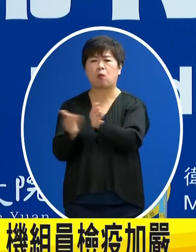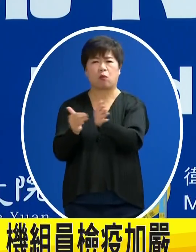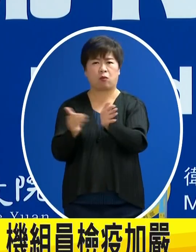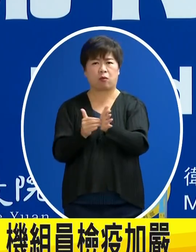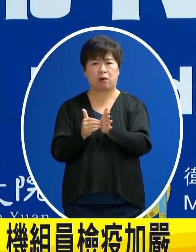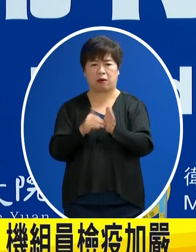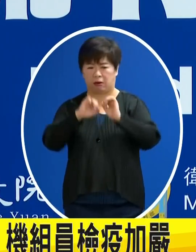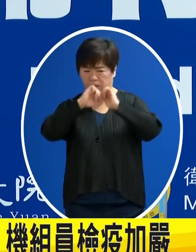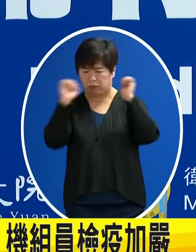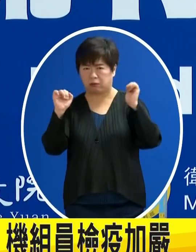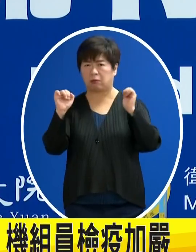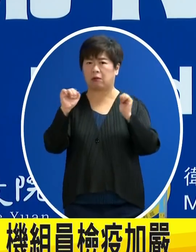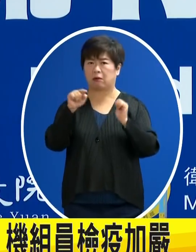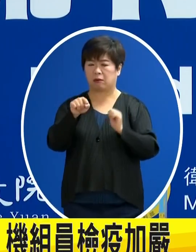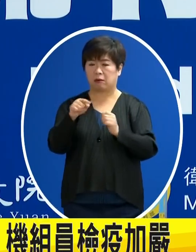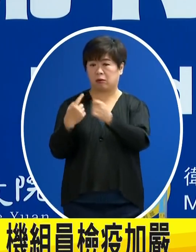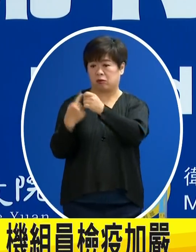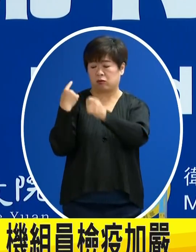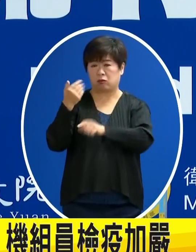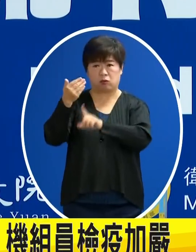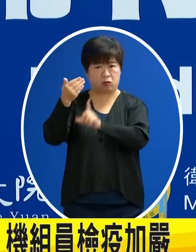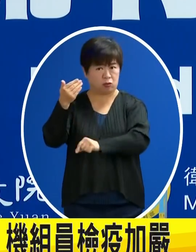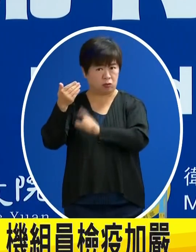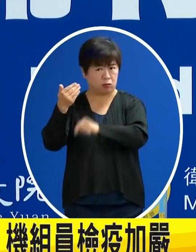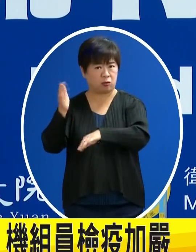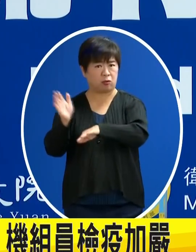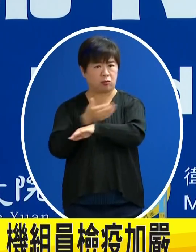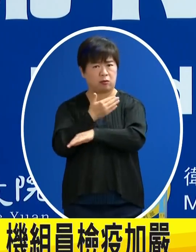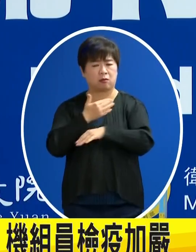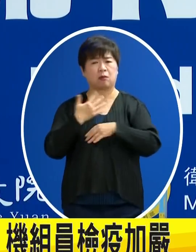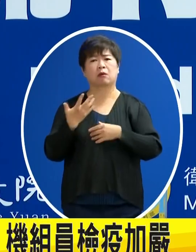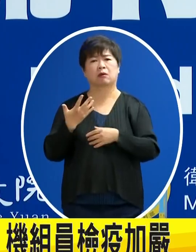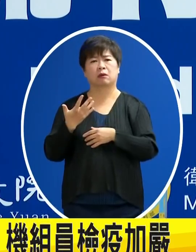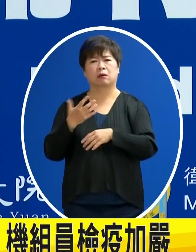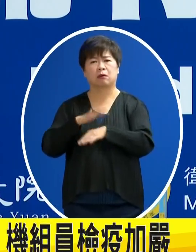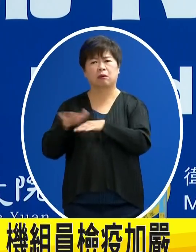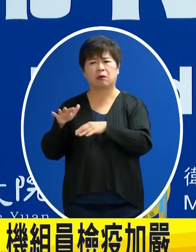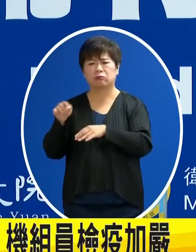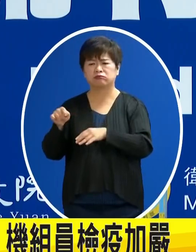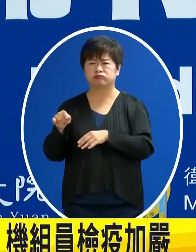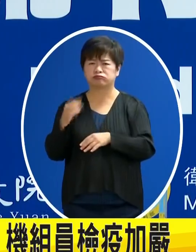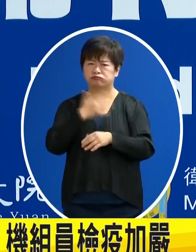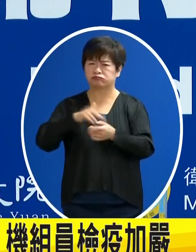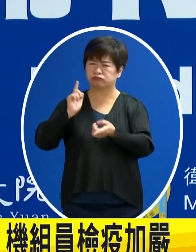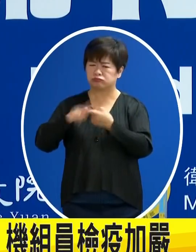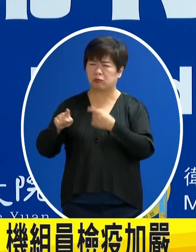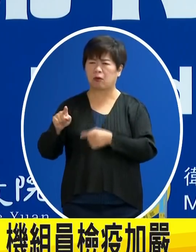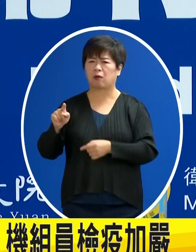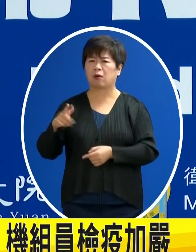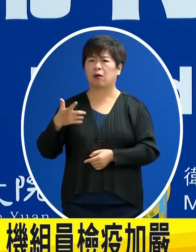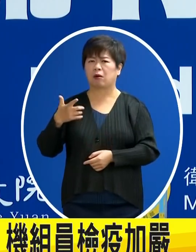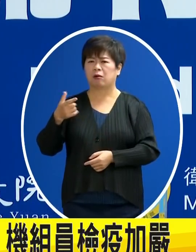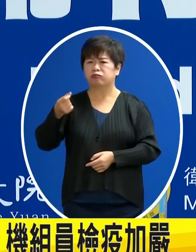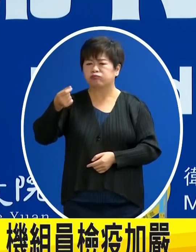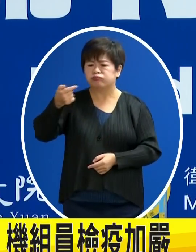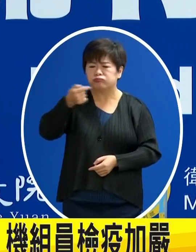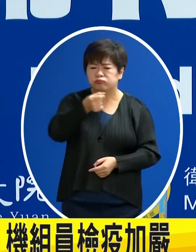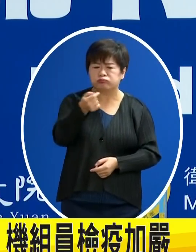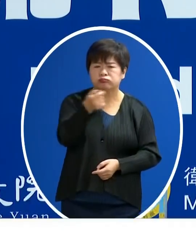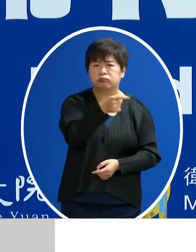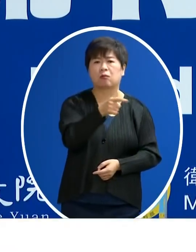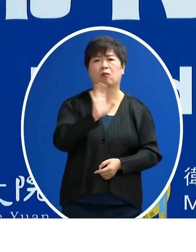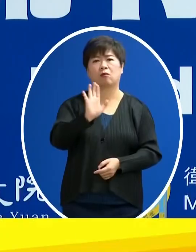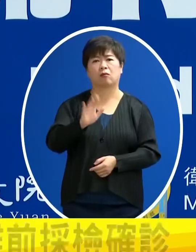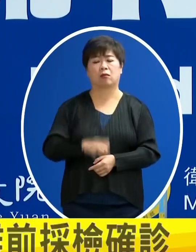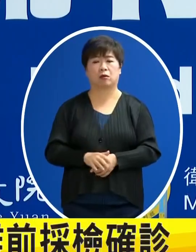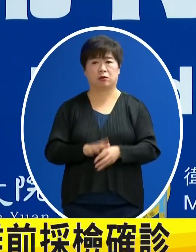那也了解说他其实从去年的9月开始就陆续都有相关的这些症状，间歇性会发生哈。所以这